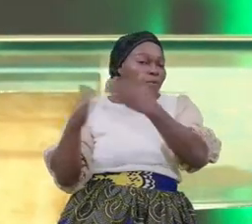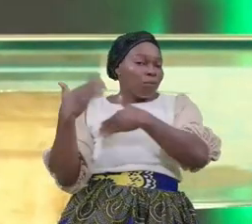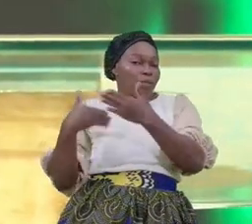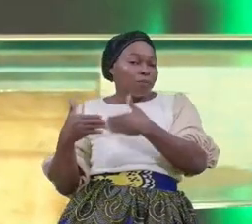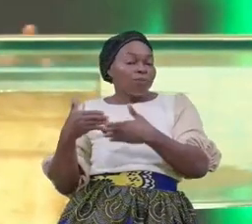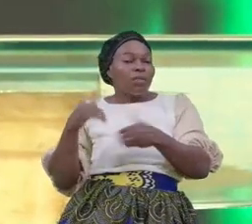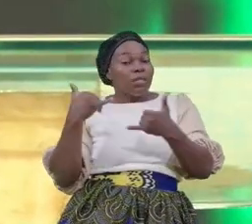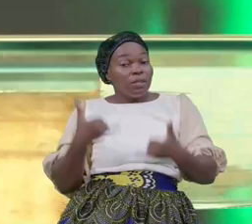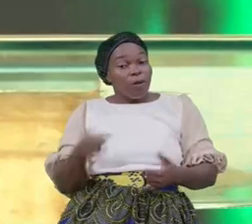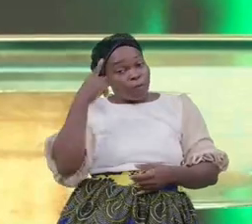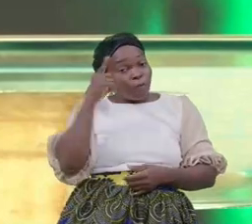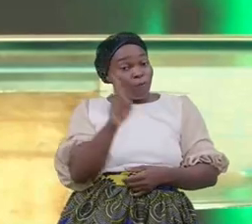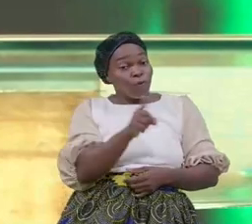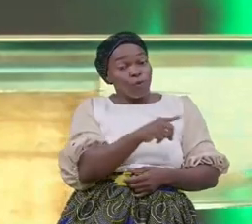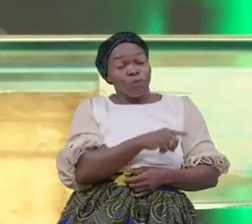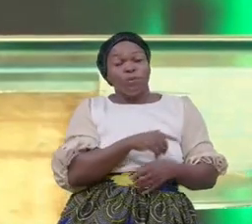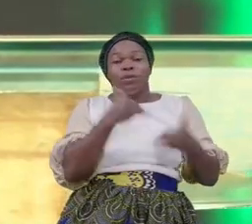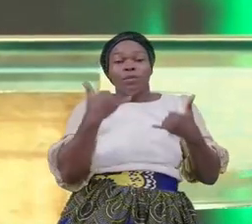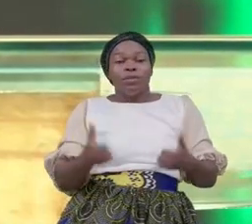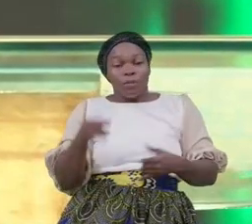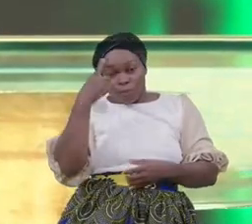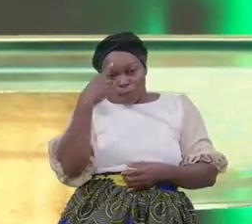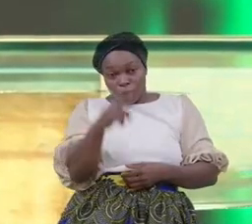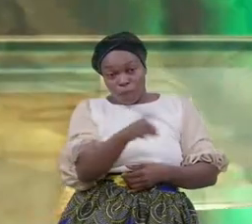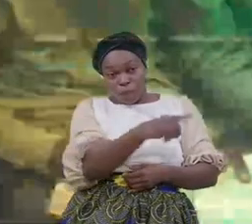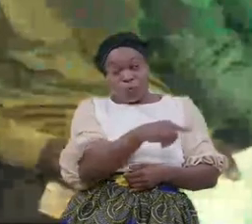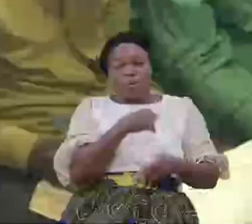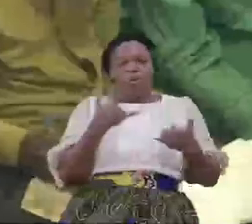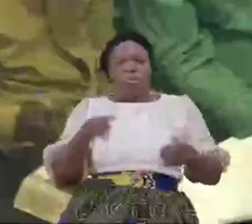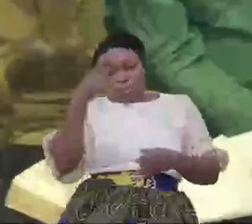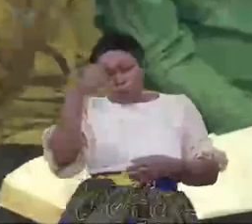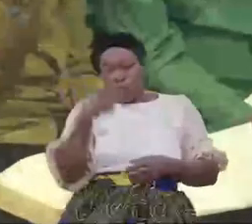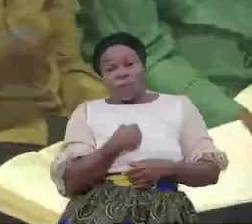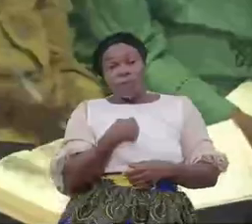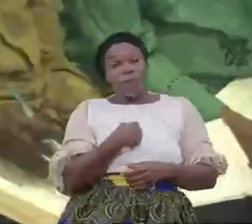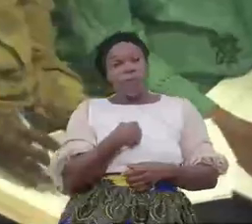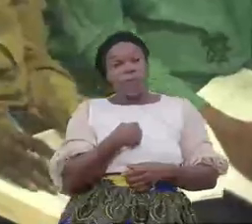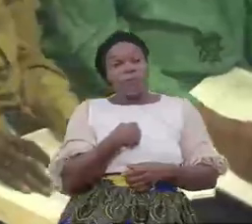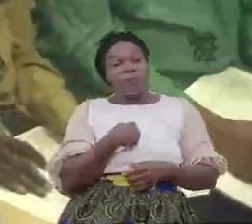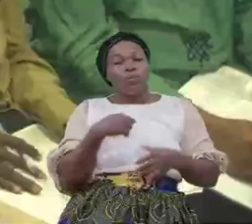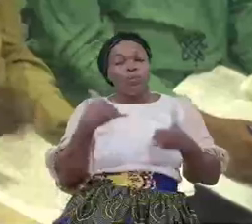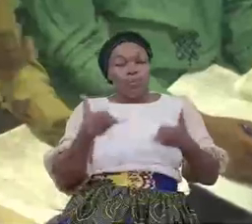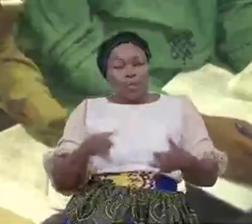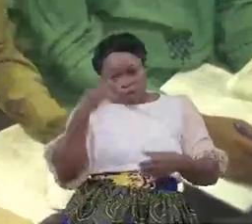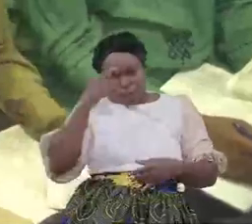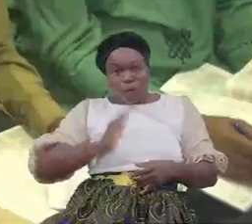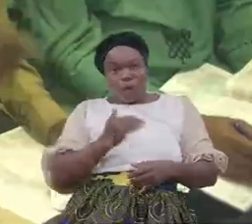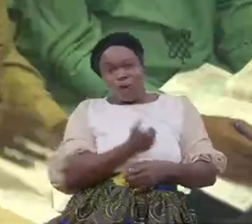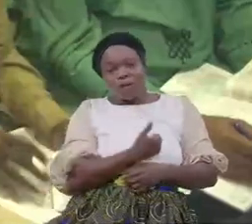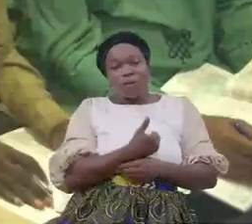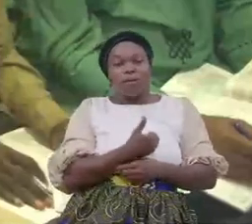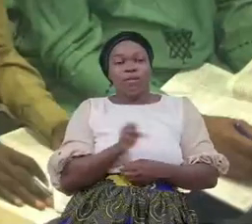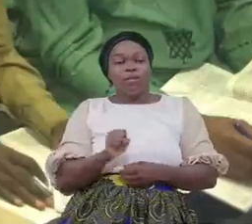maintenant, dans votre cas, maintenant dans mon cas, maintenant dans notre cas,